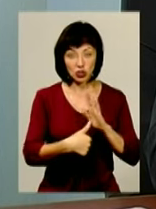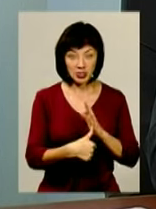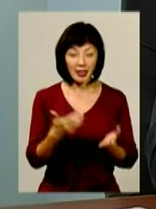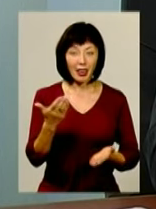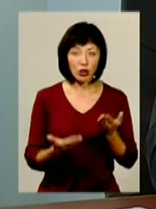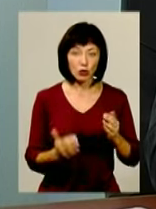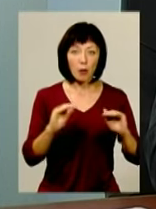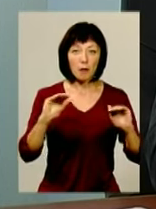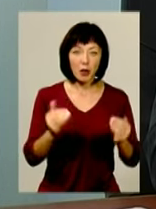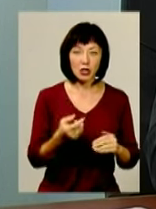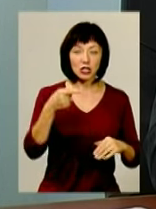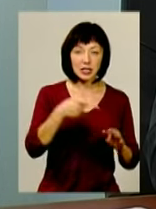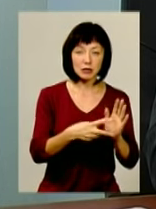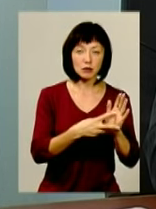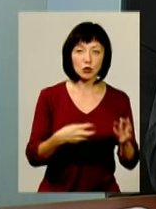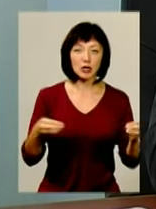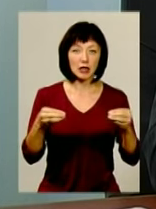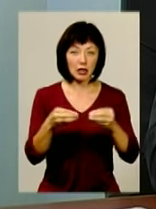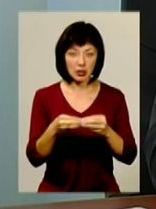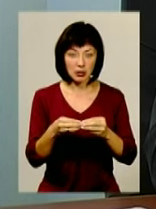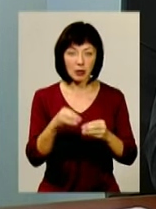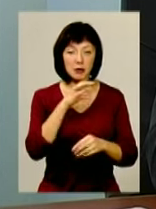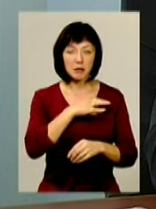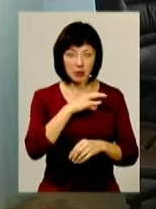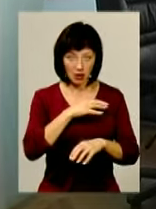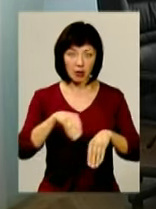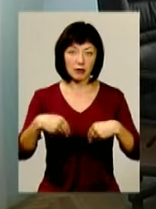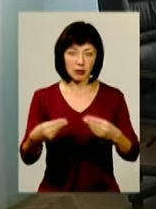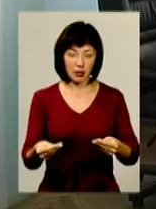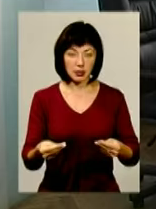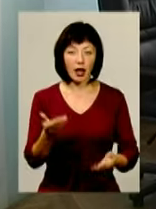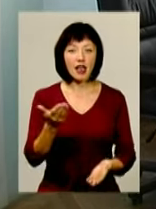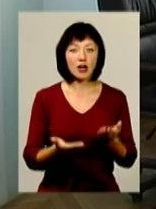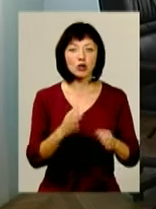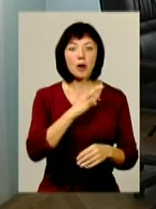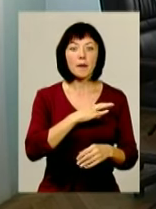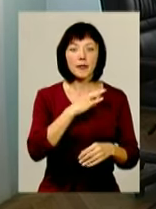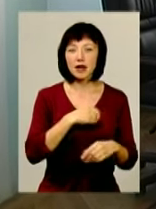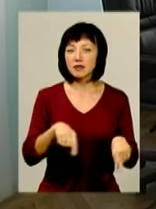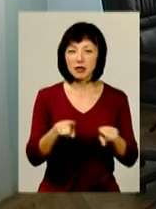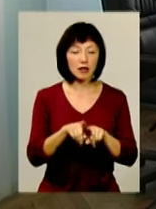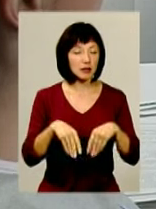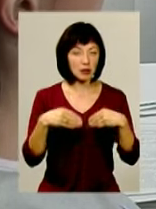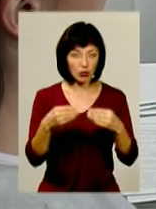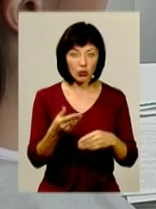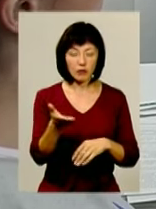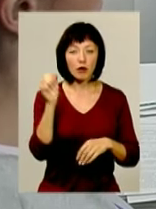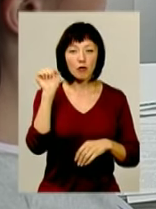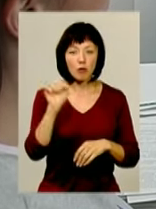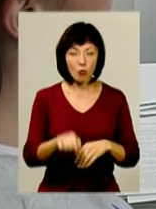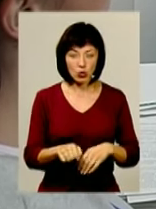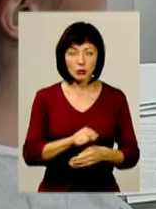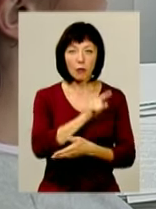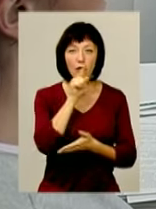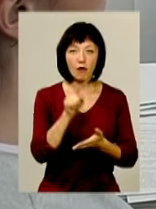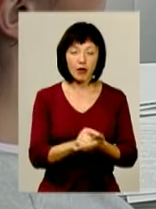менше 1710, пільга призначається. Якщо ж пільгу вам все ж не призначають, ви можете та навіть